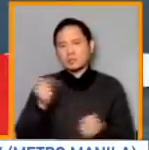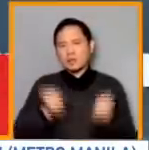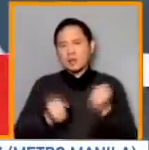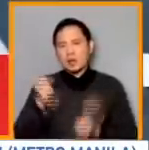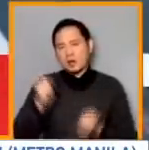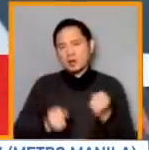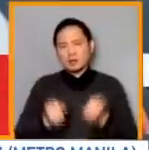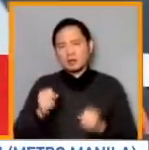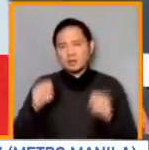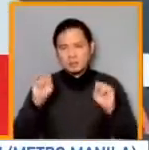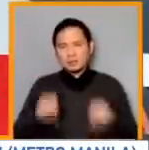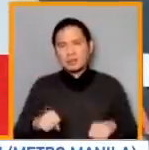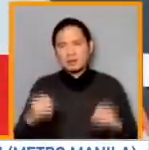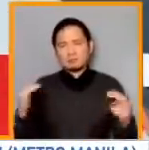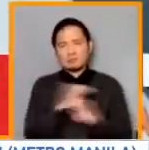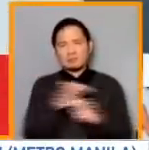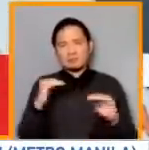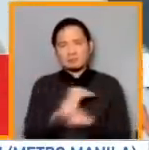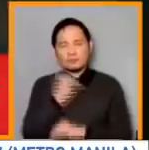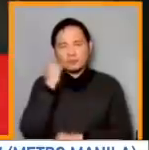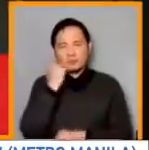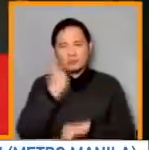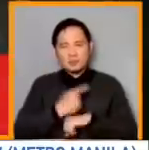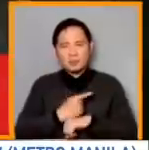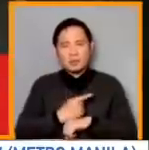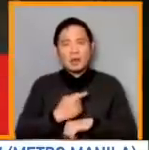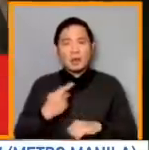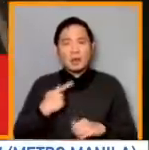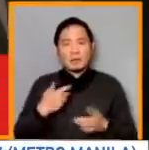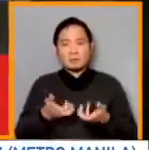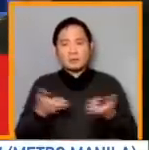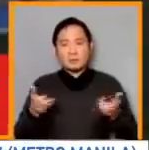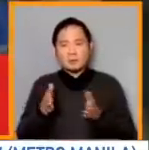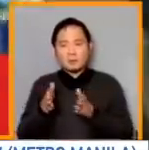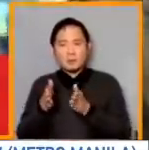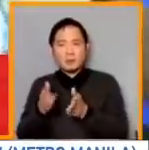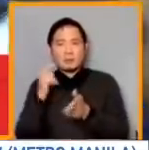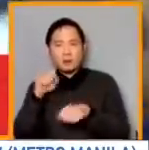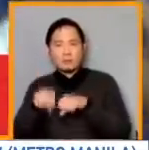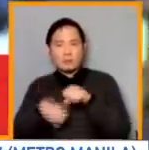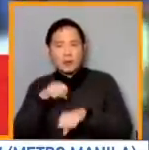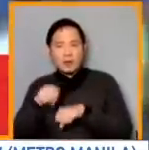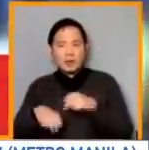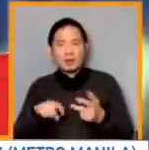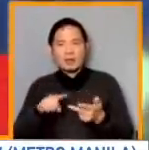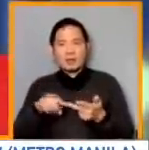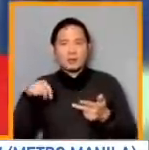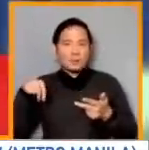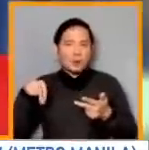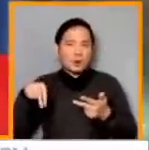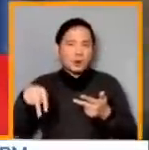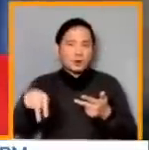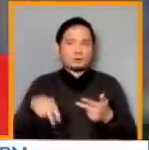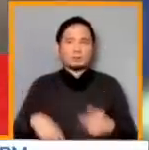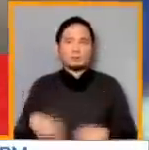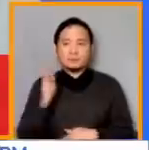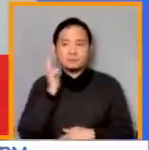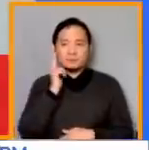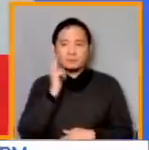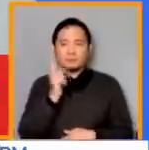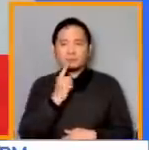Binondo araw-araw. Meron din itong bike lanes at sidewalks. Hinangunahan ni Pangulo Duterte ang pagpapasinaya nito